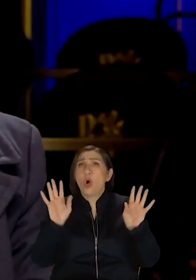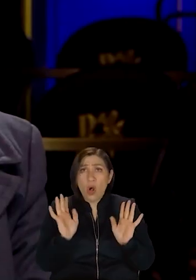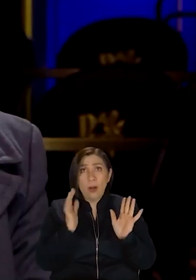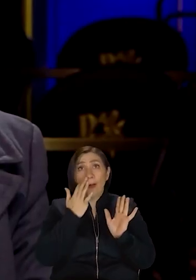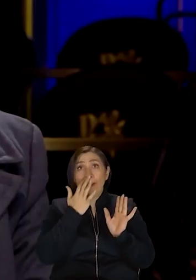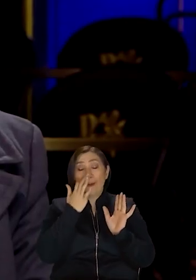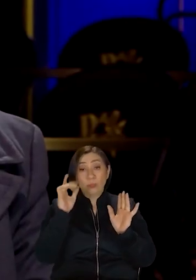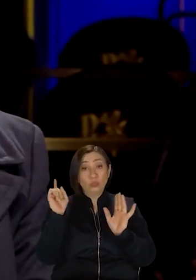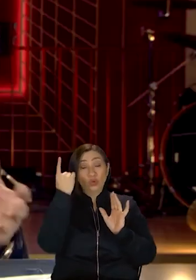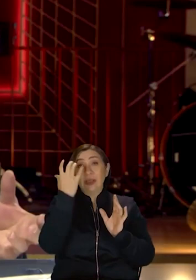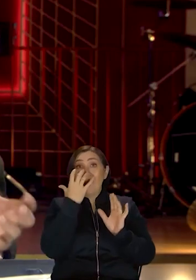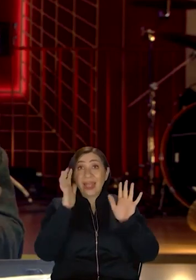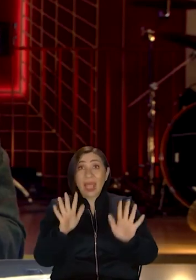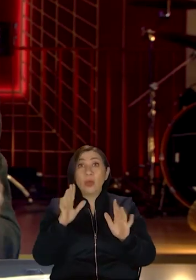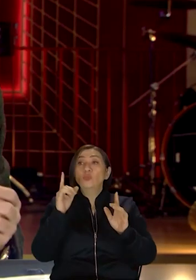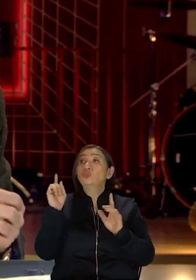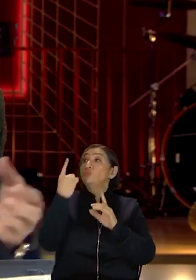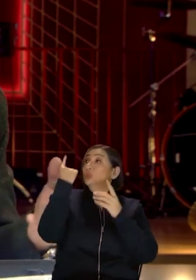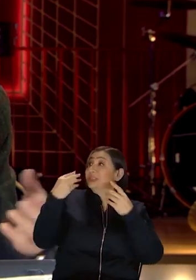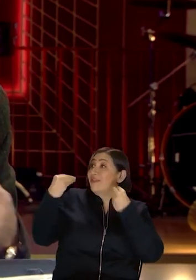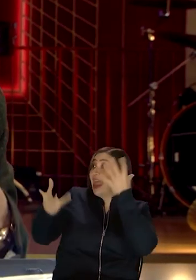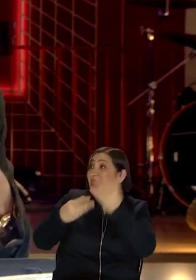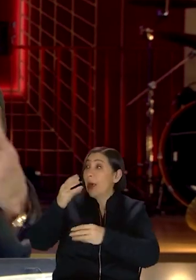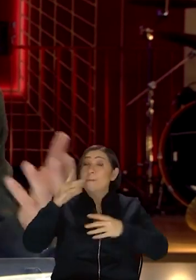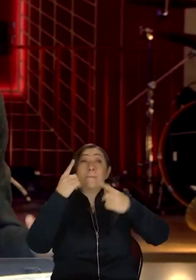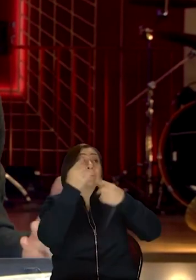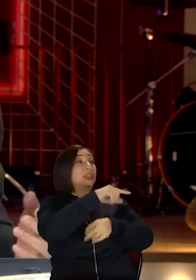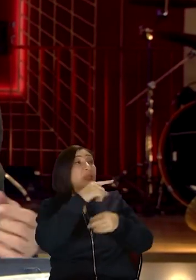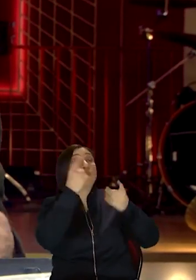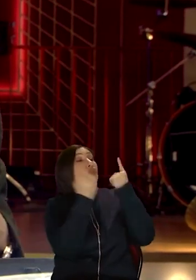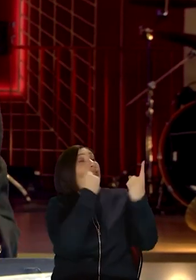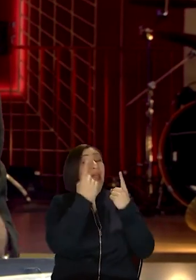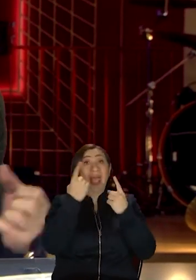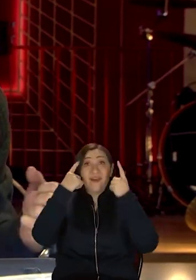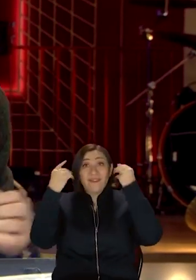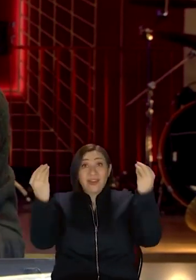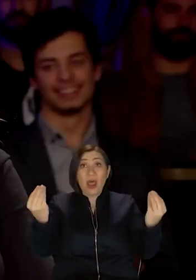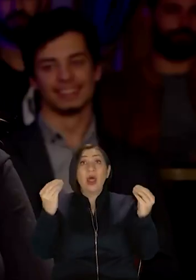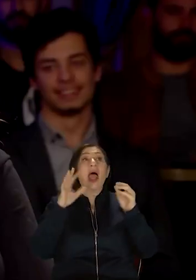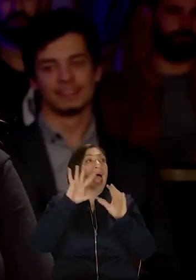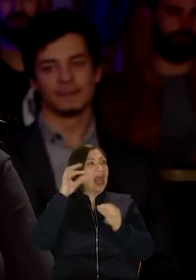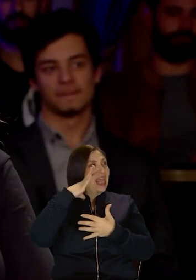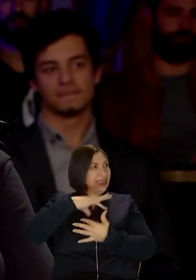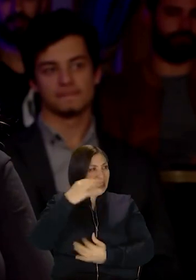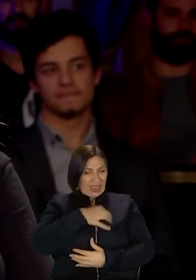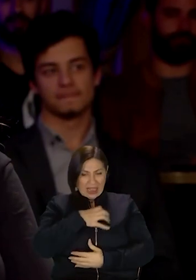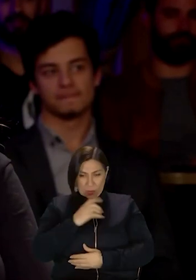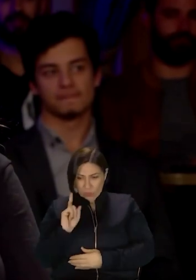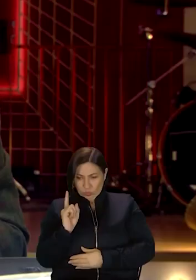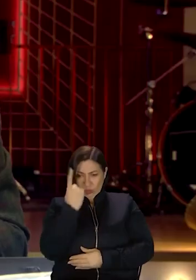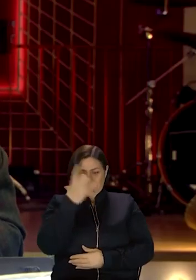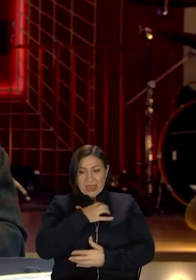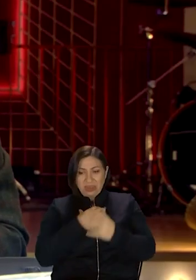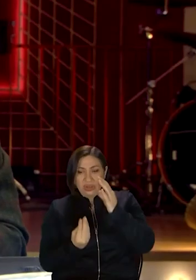mucize. Mucize bekleyenlerin, mucize pazarlayanların, başkasının mucizesine bel bağlayanların, her insanın kendi